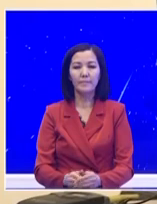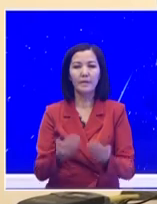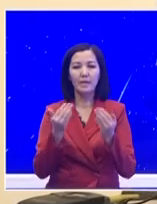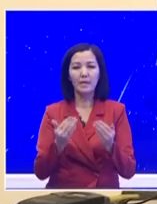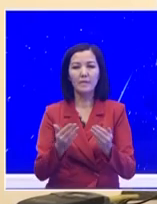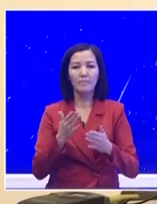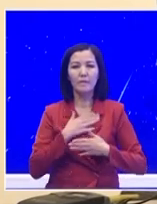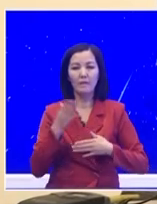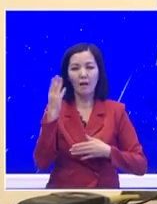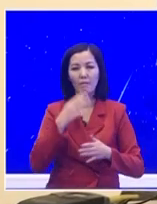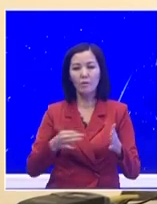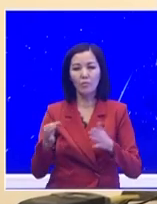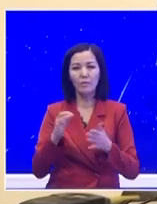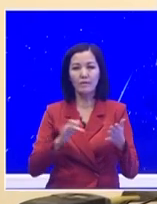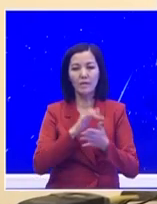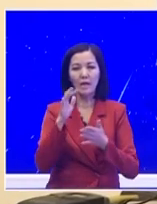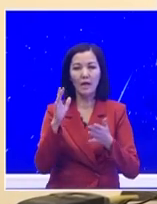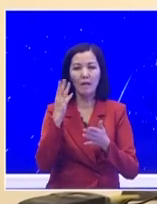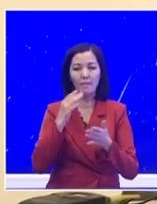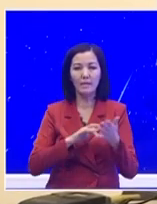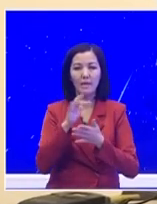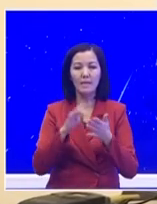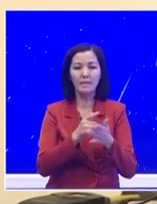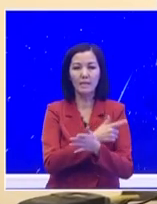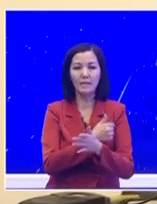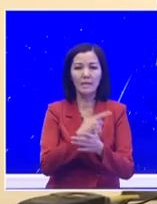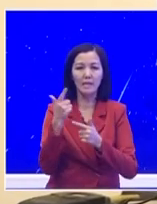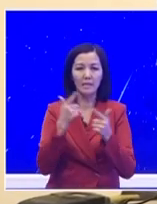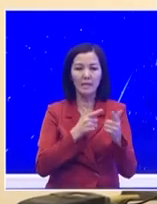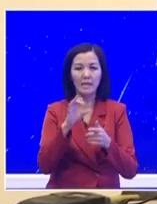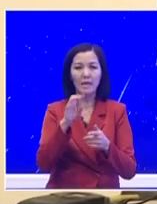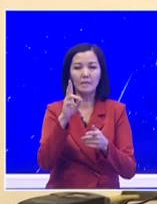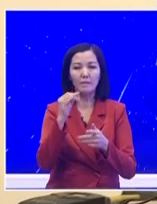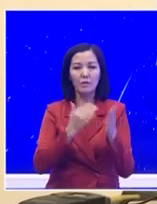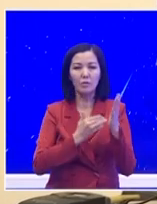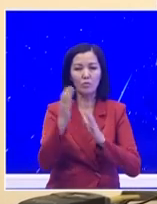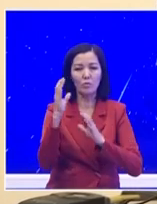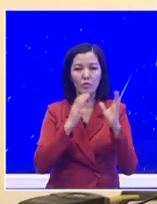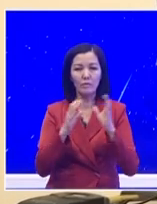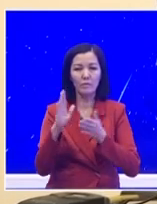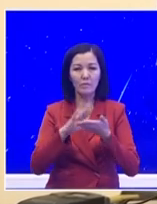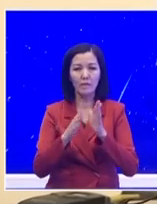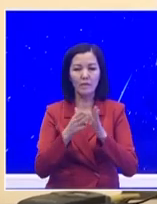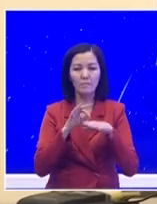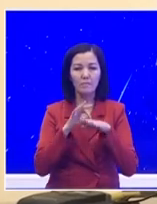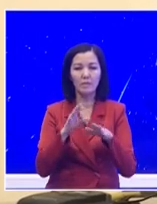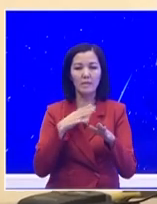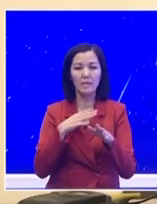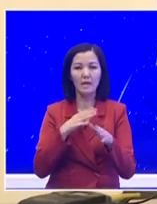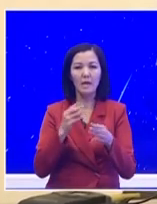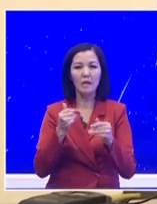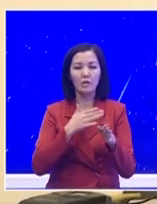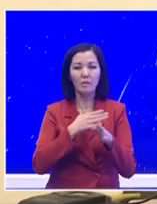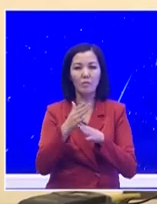Қазір біздің облыс Алматы қаласындағы дәрігерлерді дайындайтын Асфендияров атындағы жоғарғы оқу орнымен келісім жасадық. Ақша